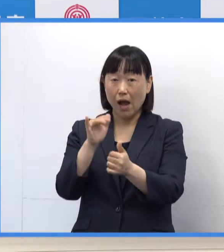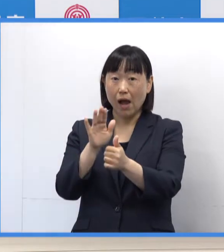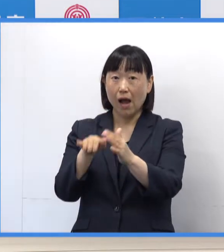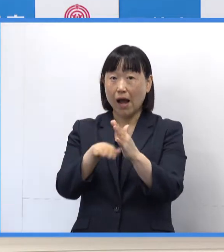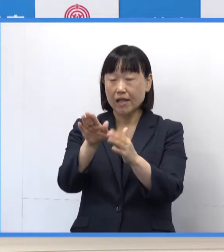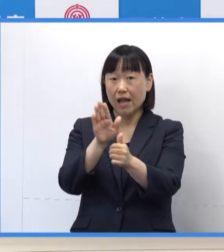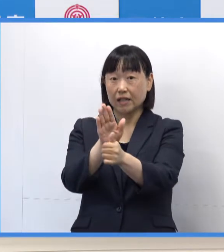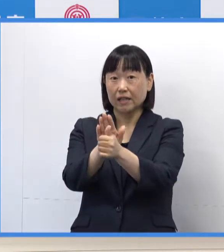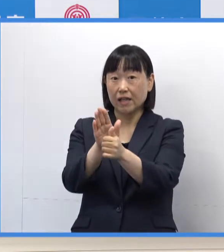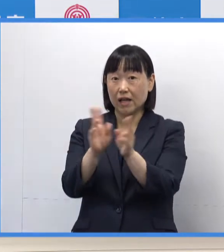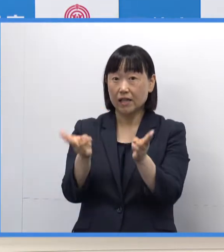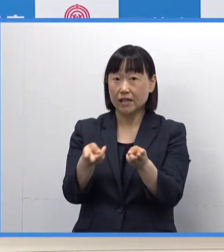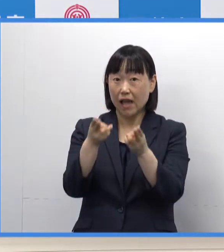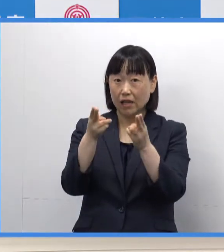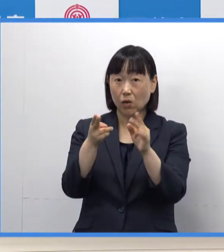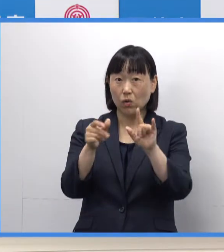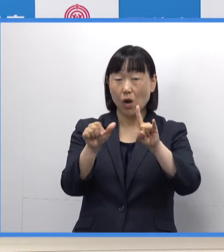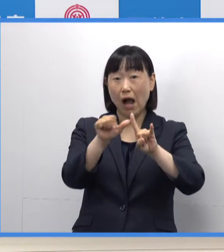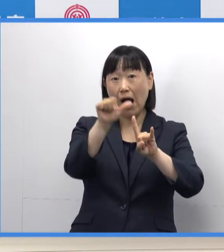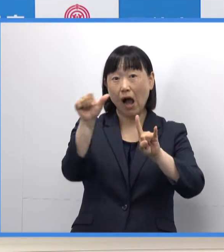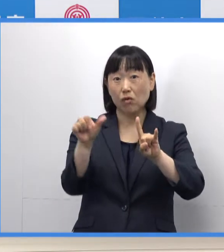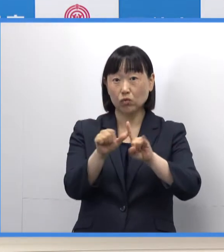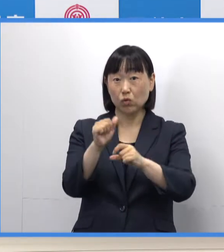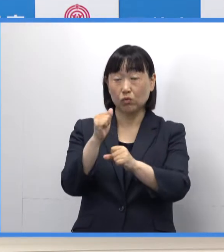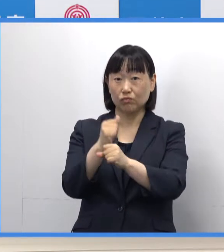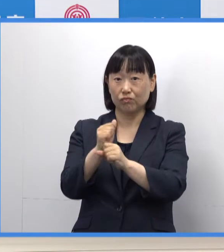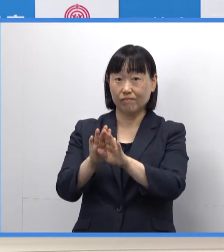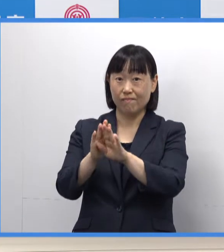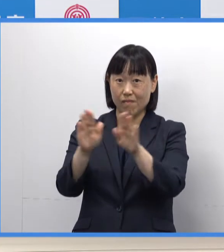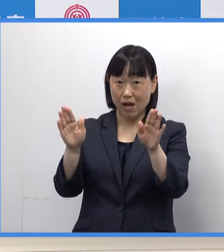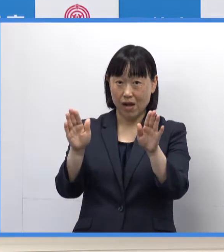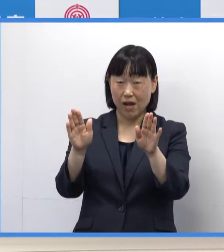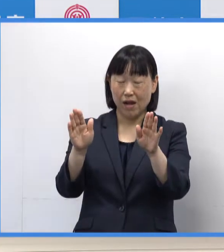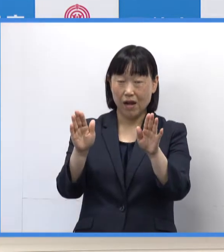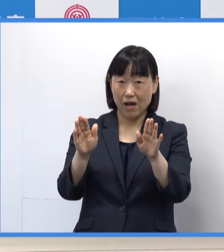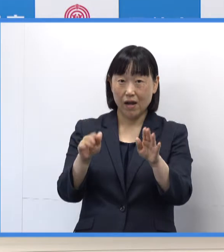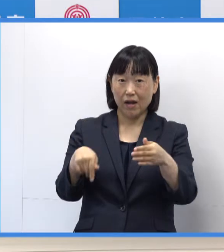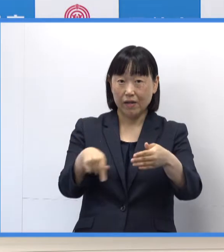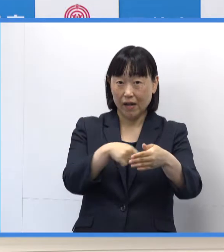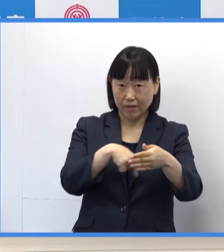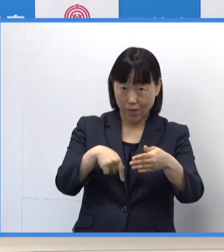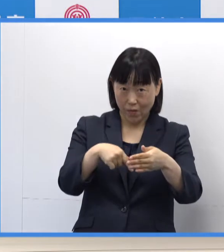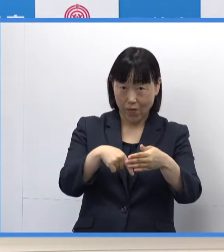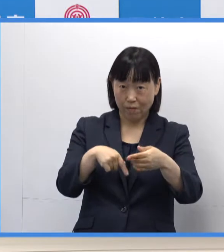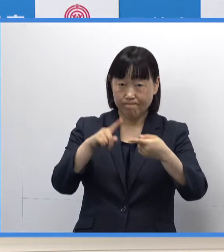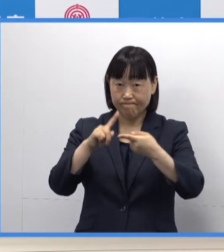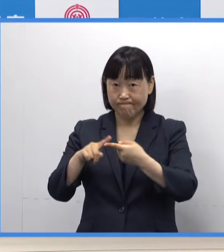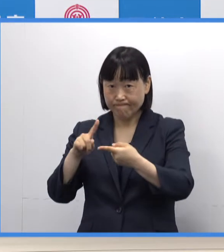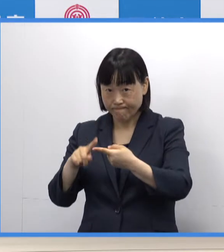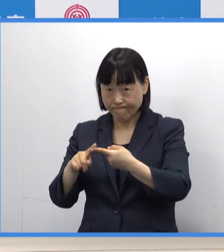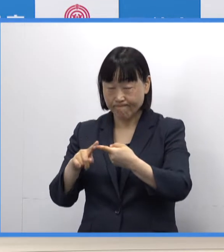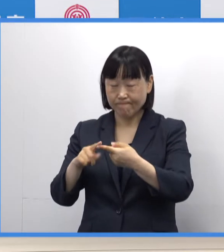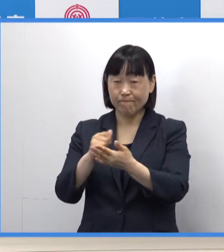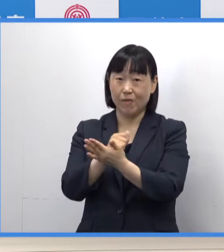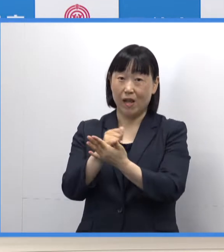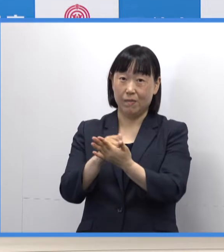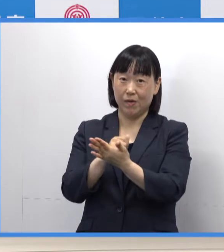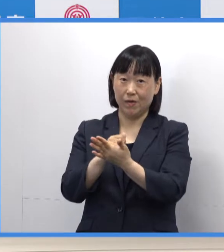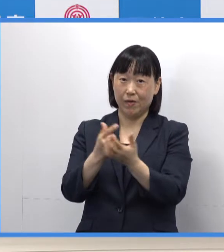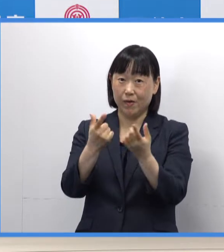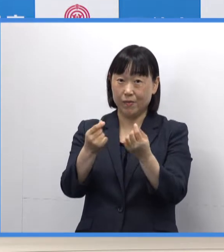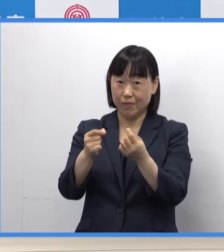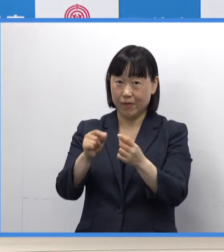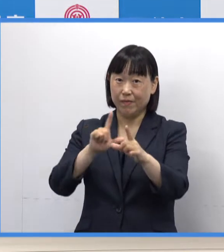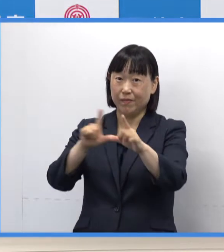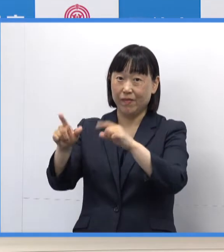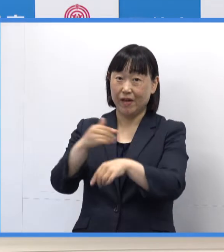援専用のアカウントを開設することで、届けたい情報を適切な時期に確実に届けること